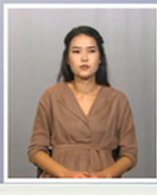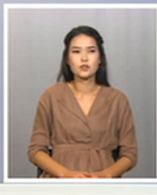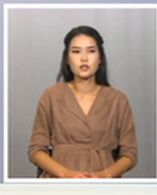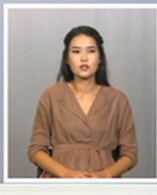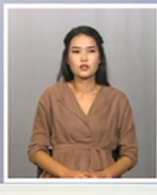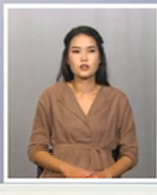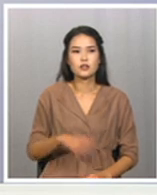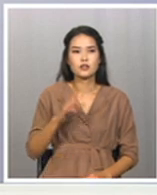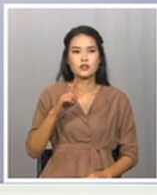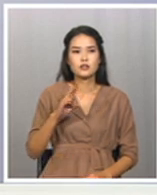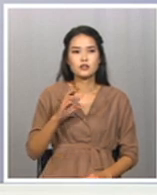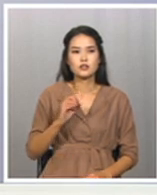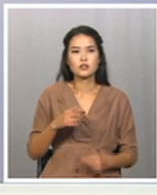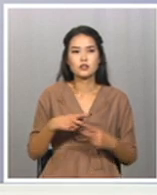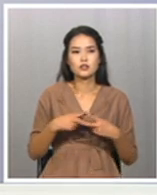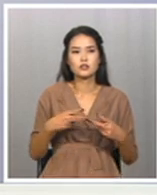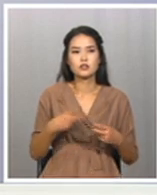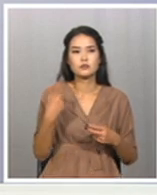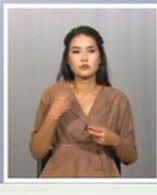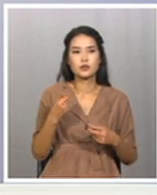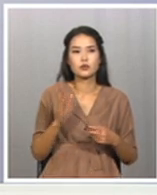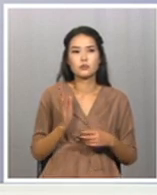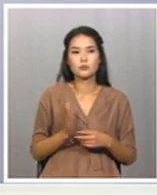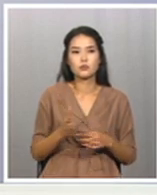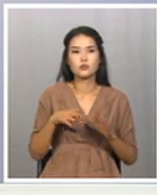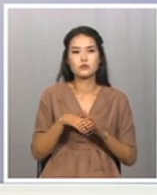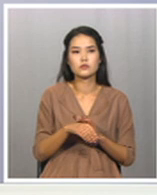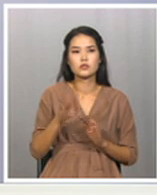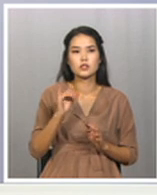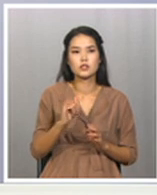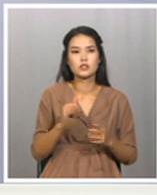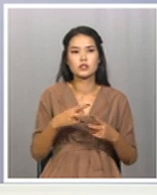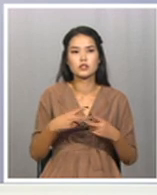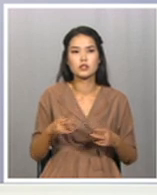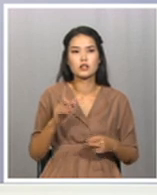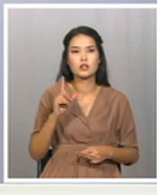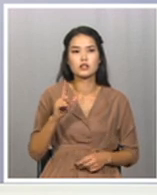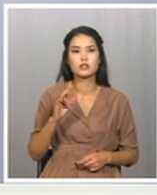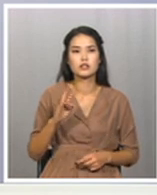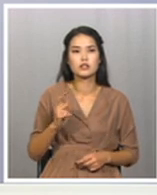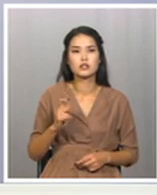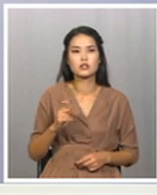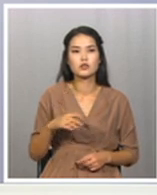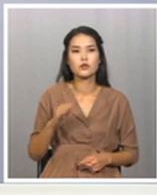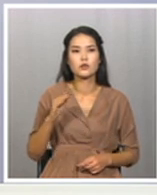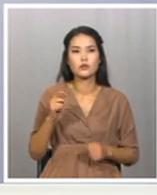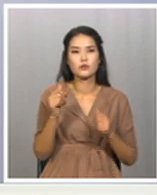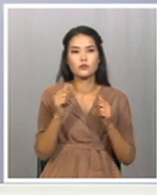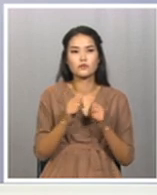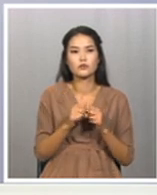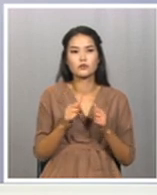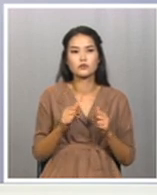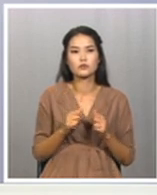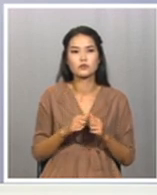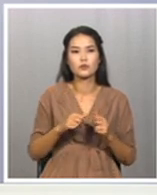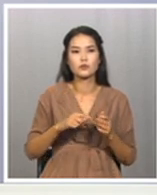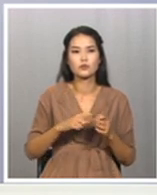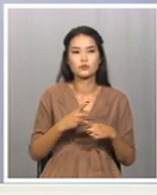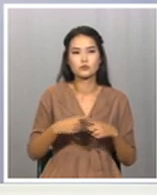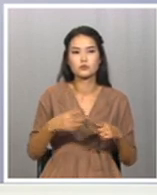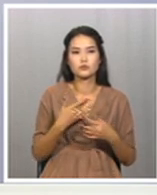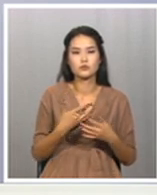Е-нің натурал логарифмі 1-ге тең болғандықтан, Y тең болады X-тің натурал логарифмі